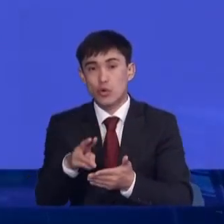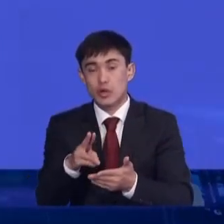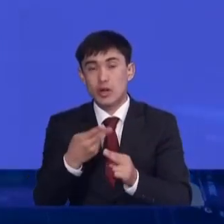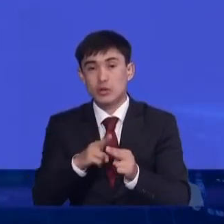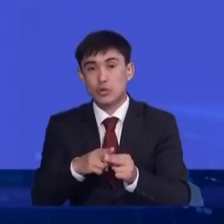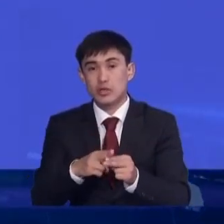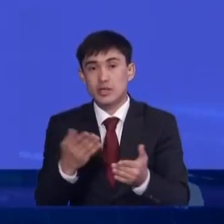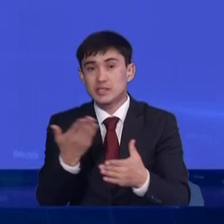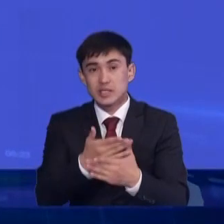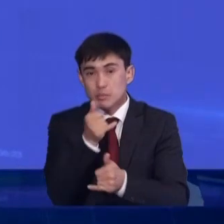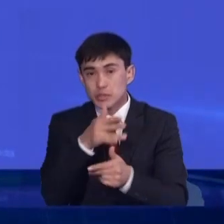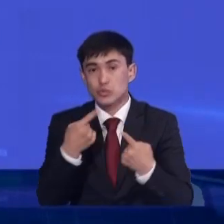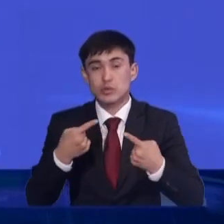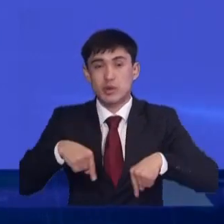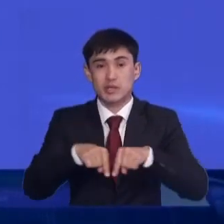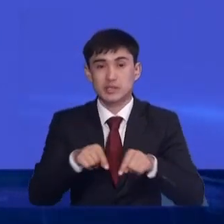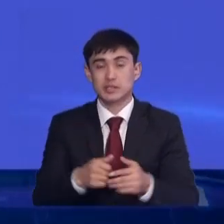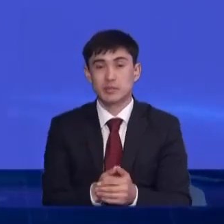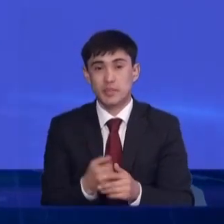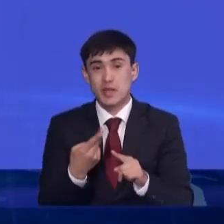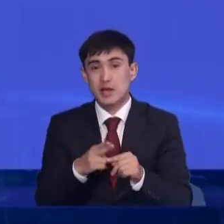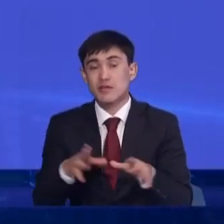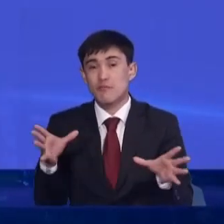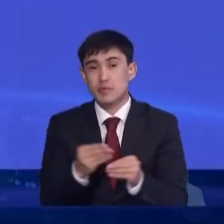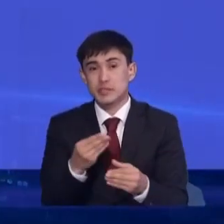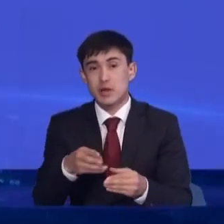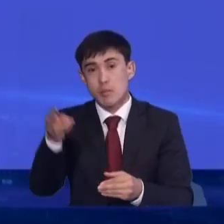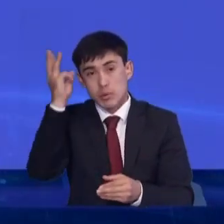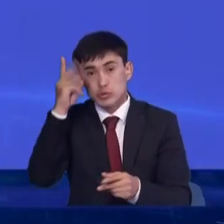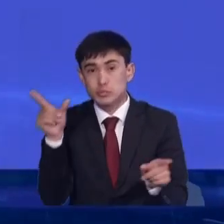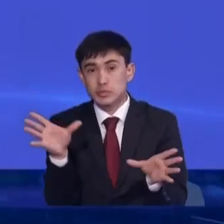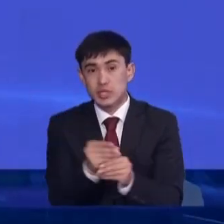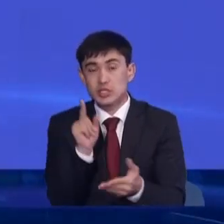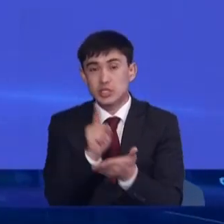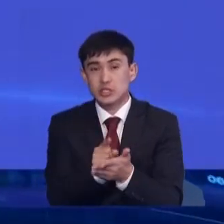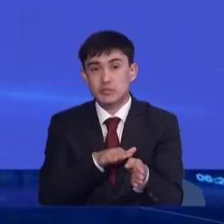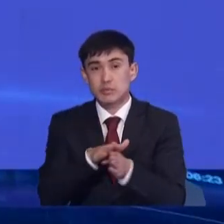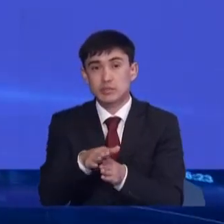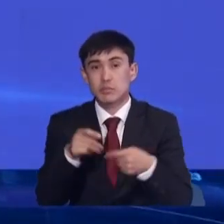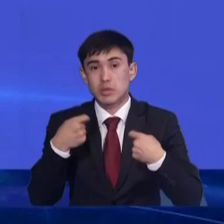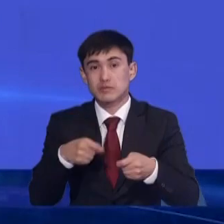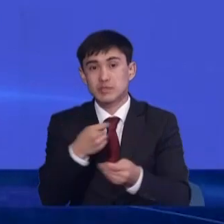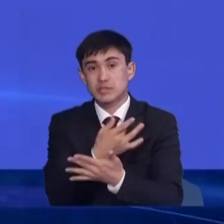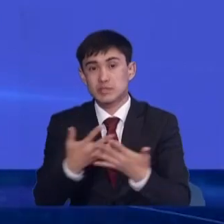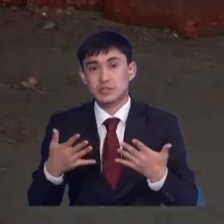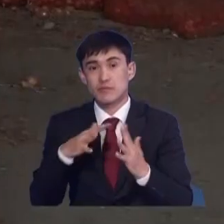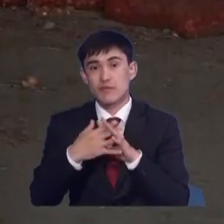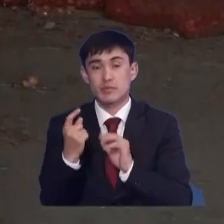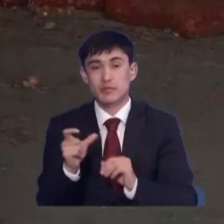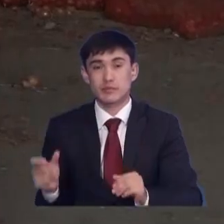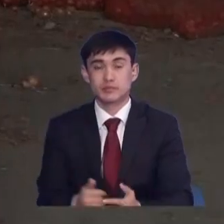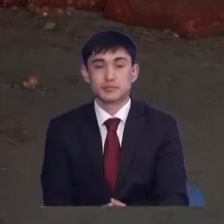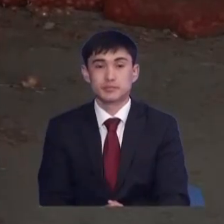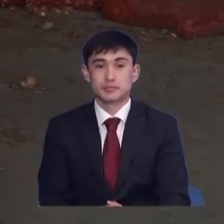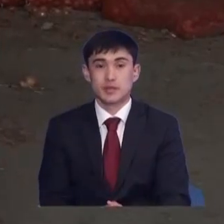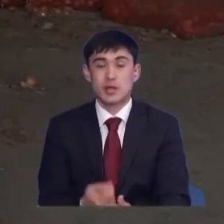не взаимодействует с другими организациями. Хотя вместе с посольством они должны содействовать в реализации сельхозпродукции фермеров.